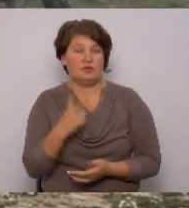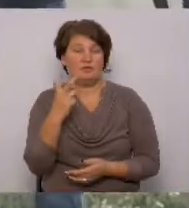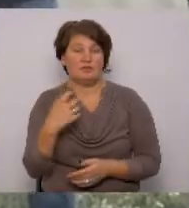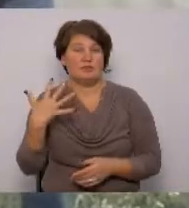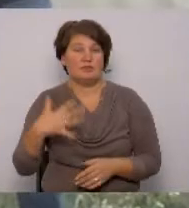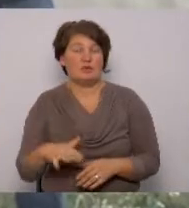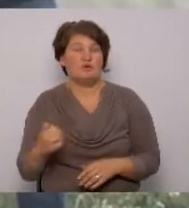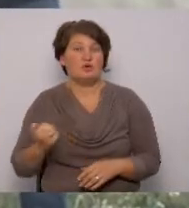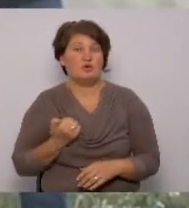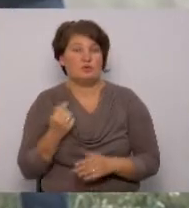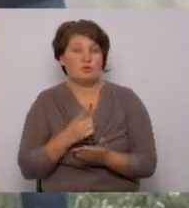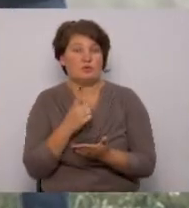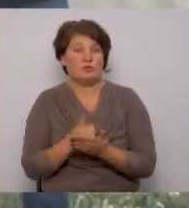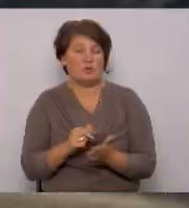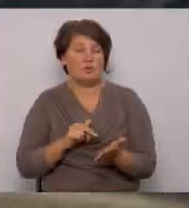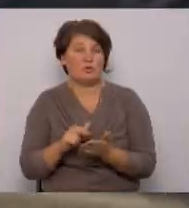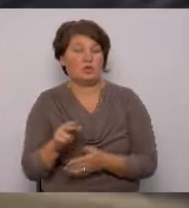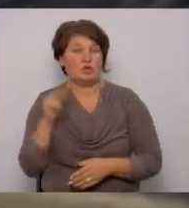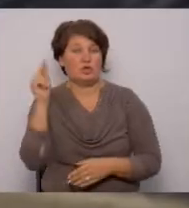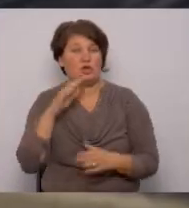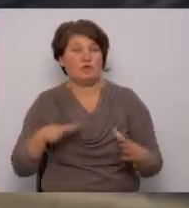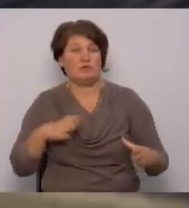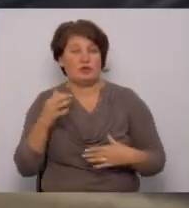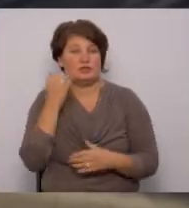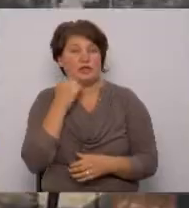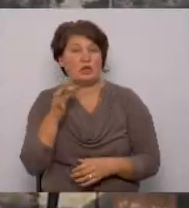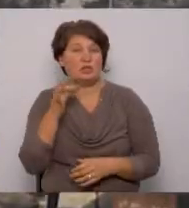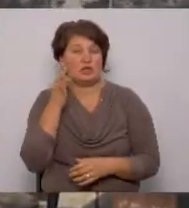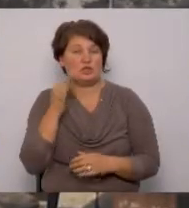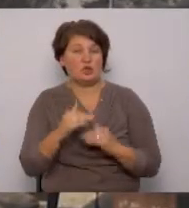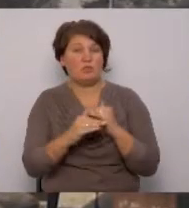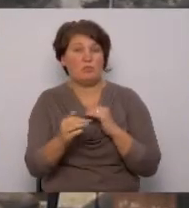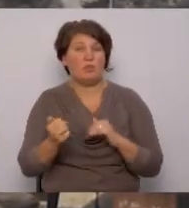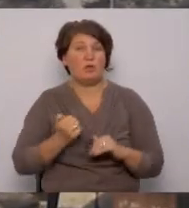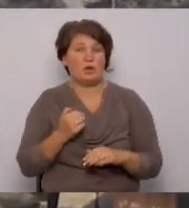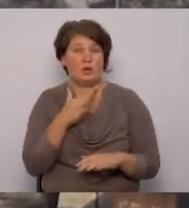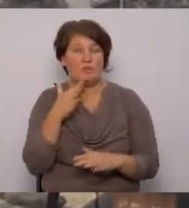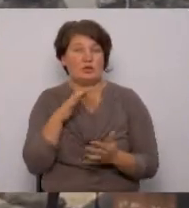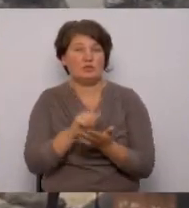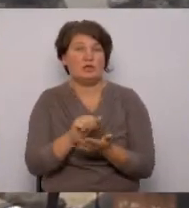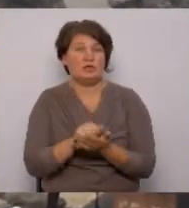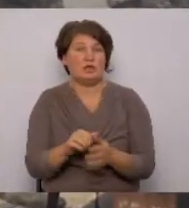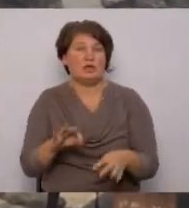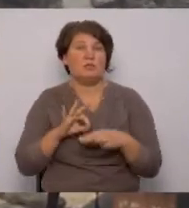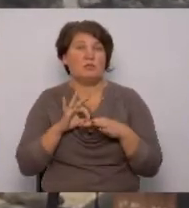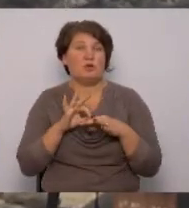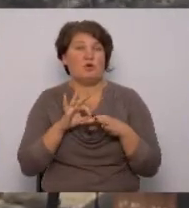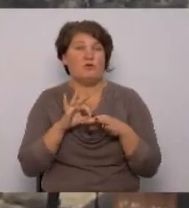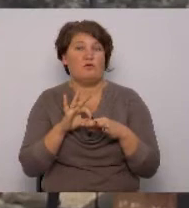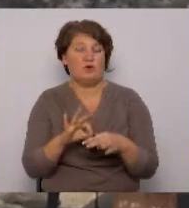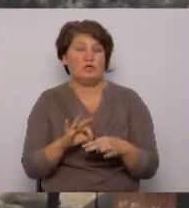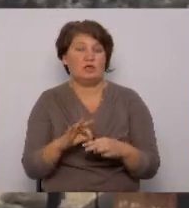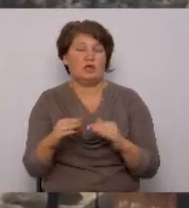250 військовозобов'язаних проходили навчання на Старолисецькому полігоні. Дуже багато цих занять, які ми проводили на